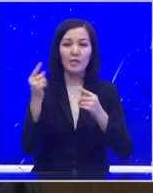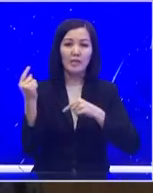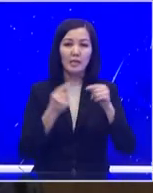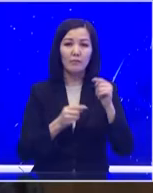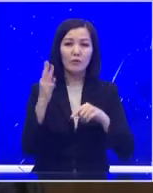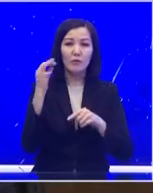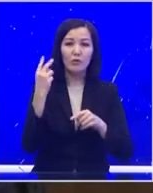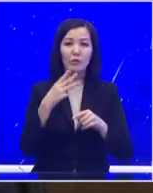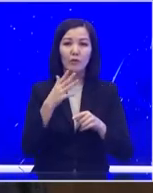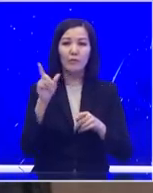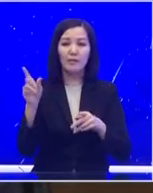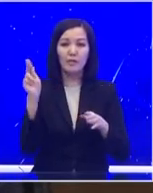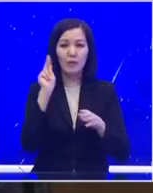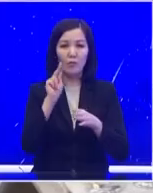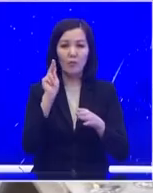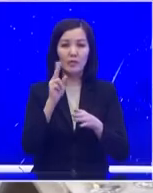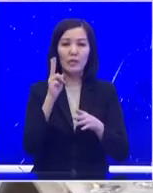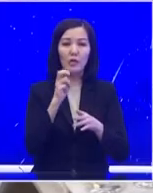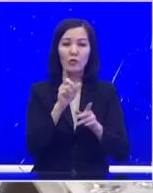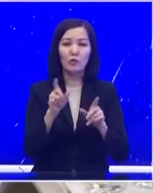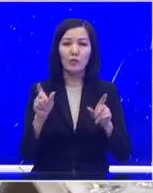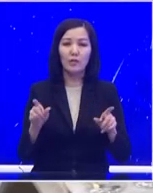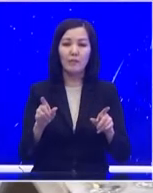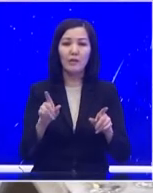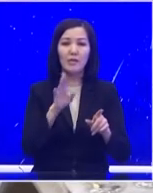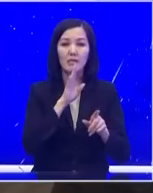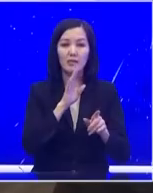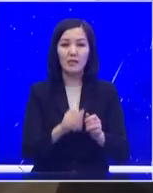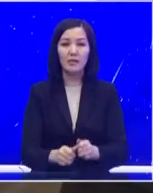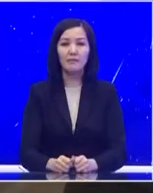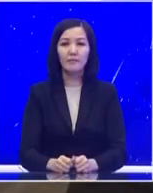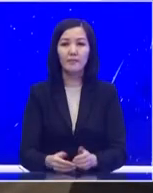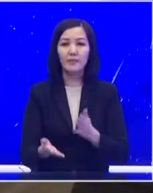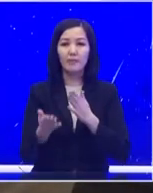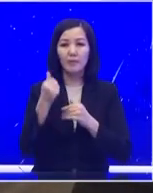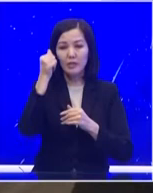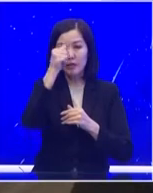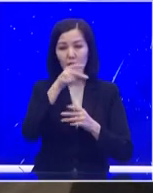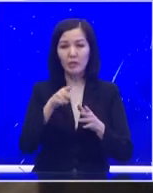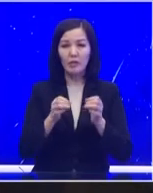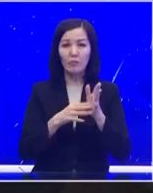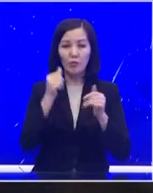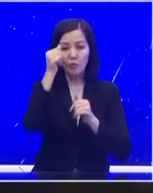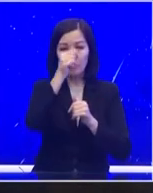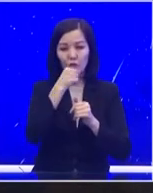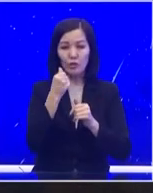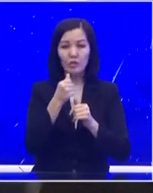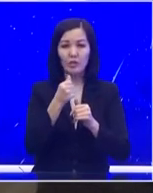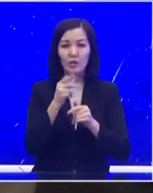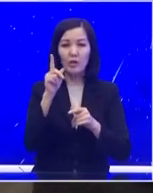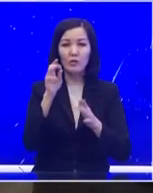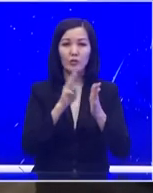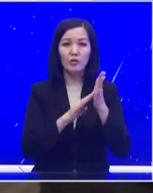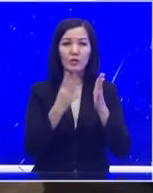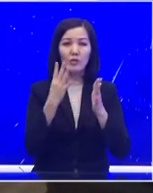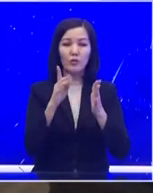325 адам оқытылса, олардың 200-ге жуығы нәзік жан екен. Былтыр 2019 жылы